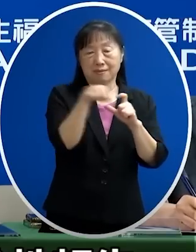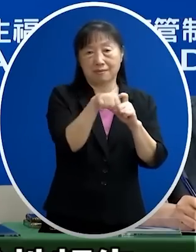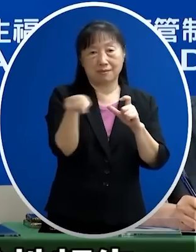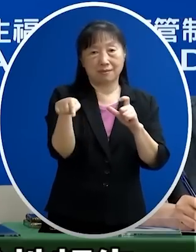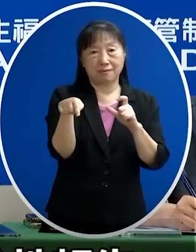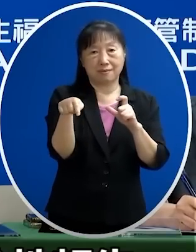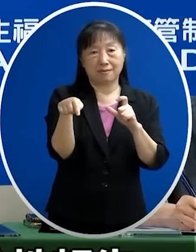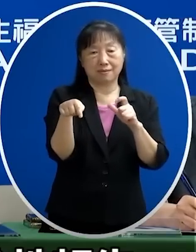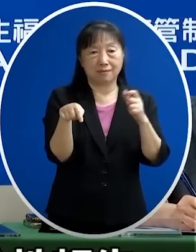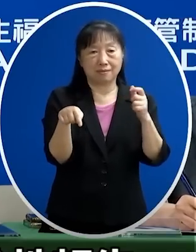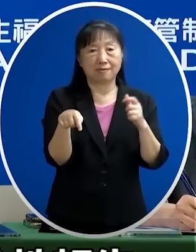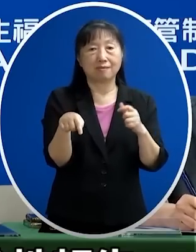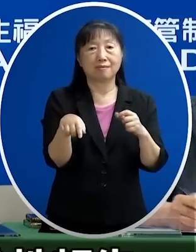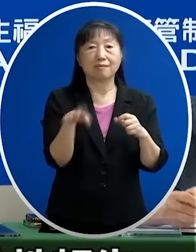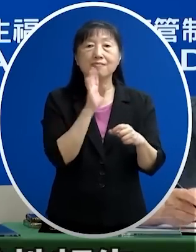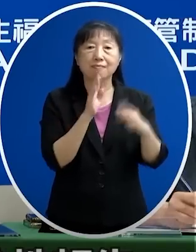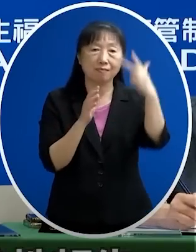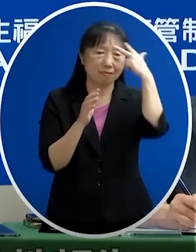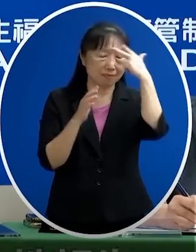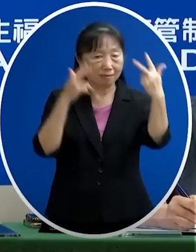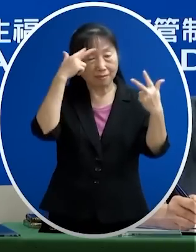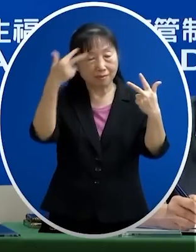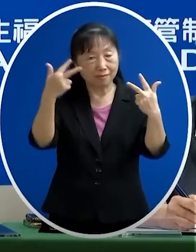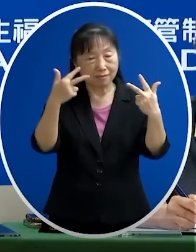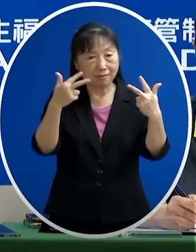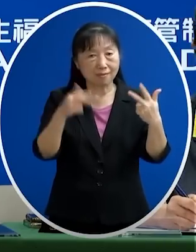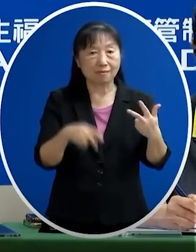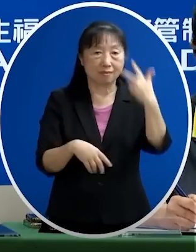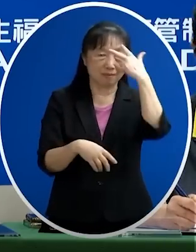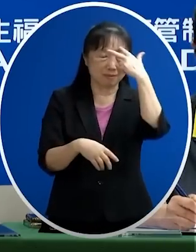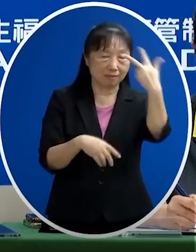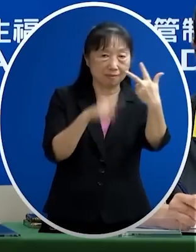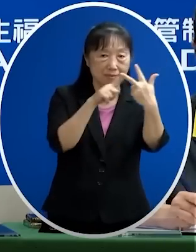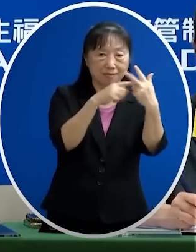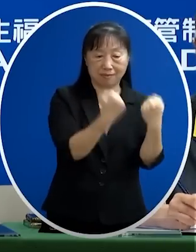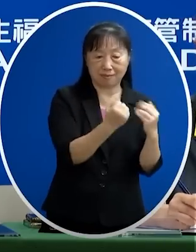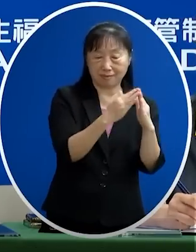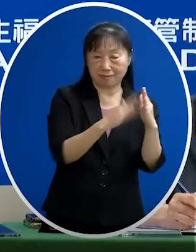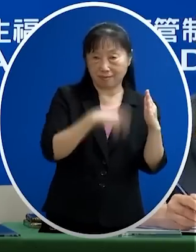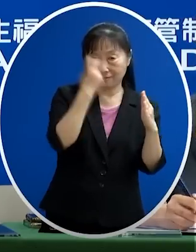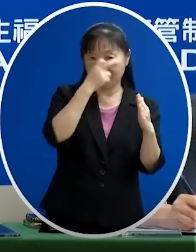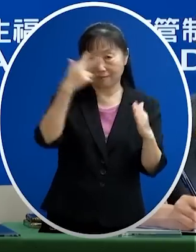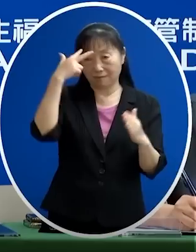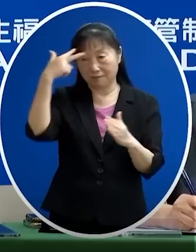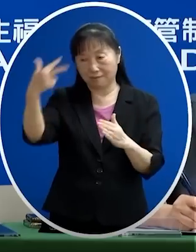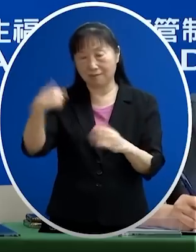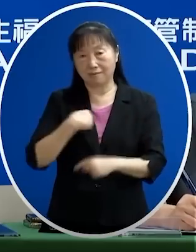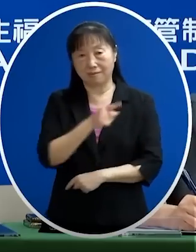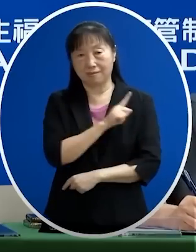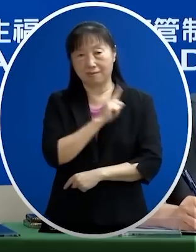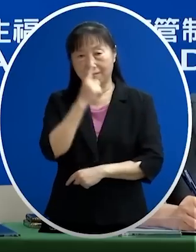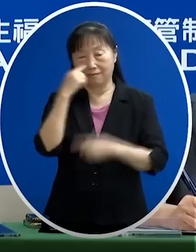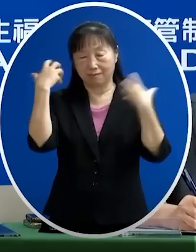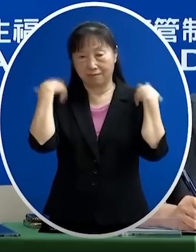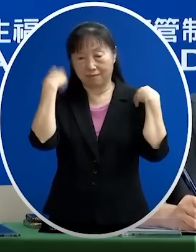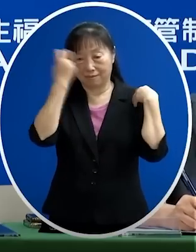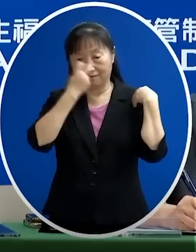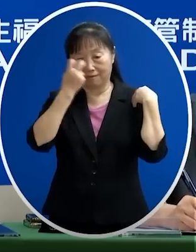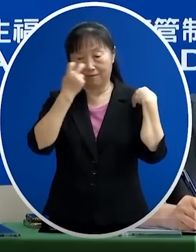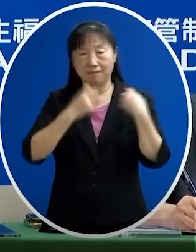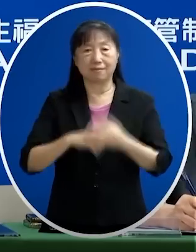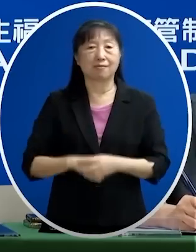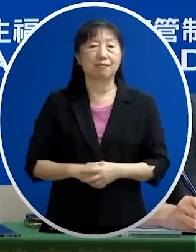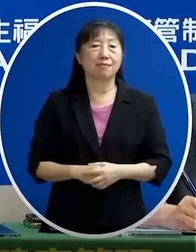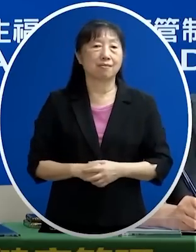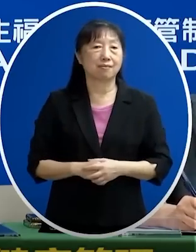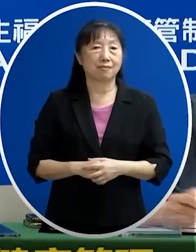是7天加7天，就是7天的居家检疫加7天的自主健康管理。